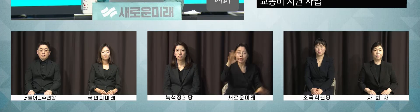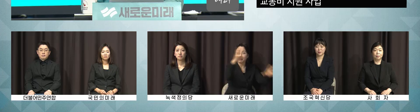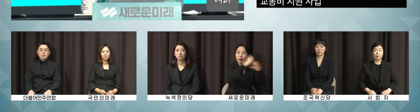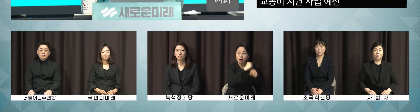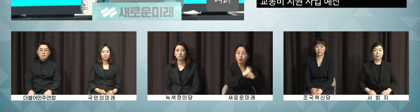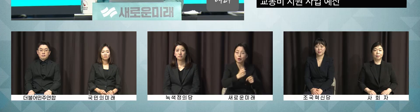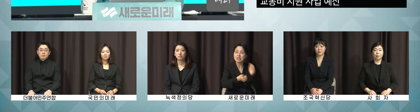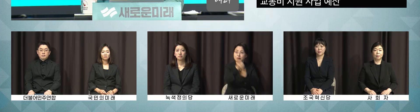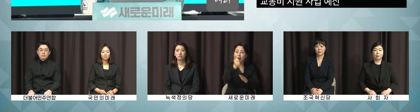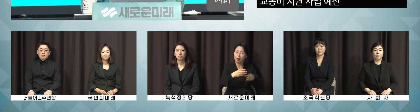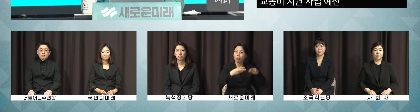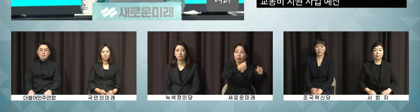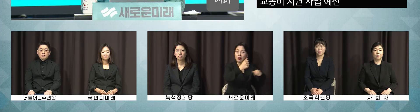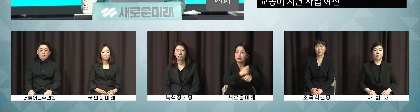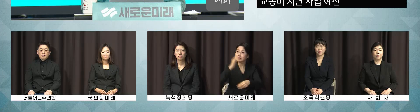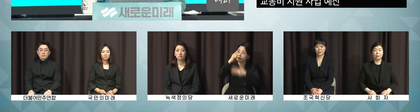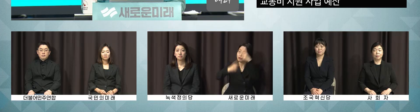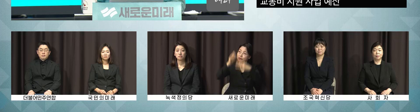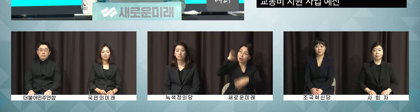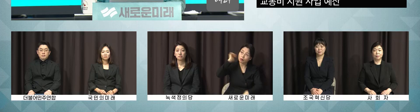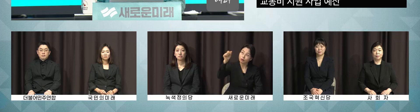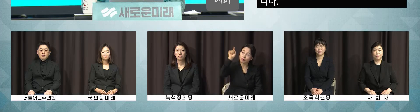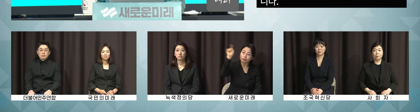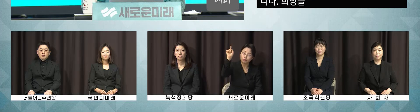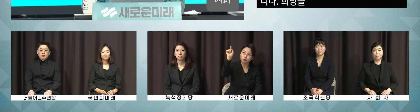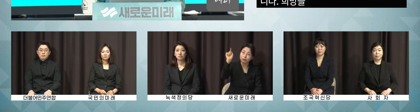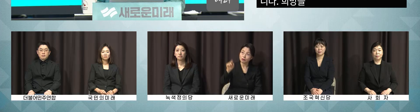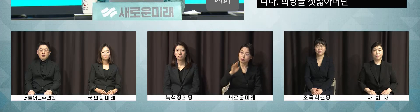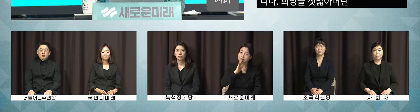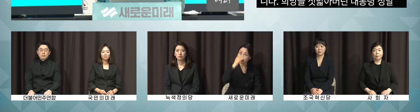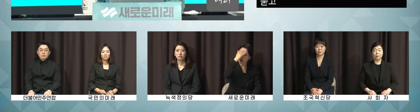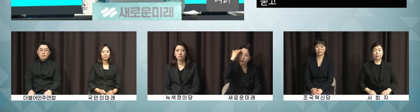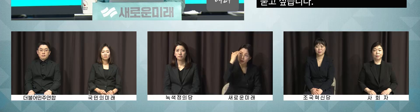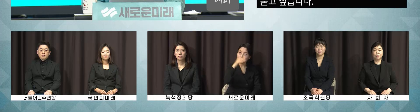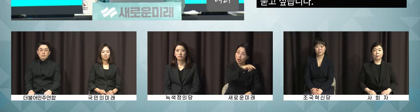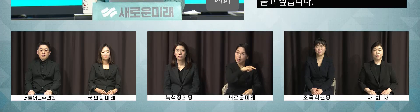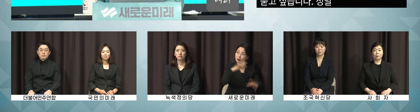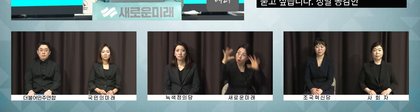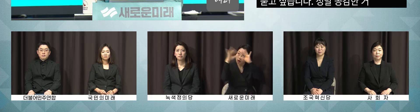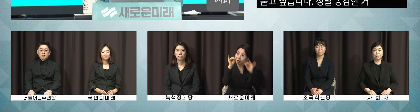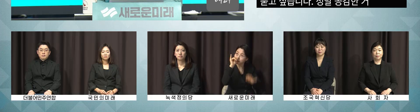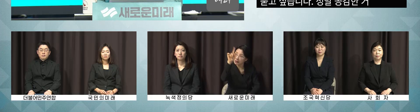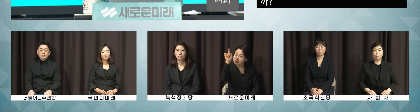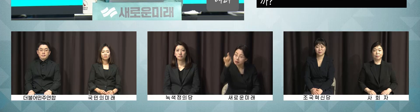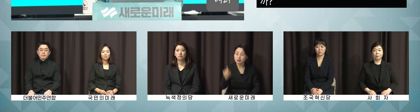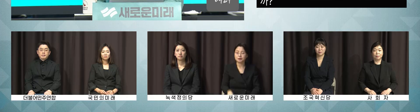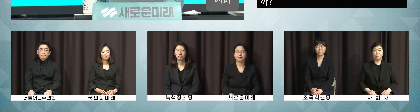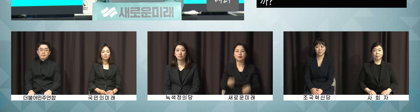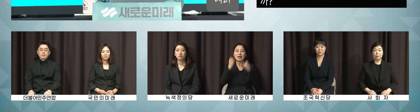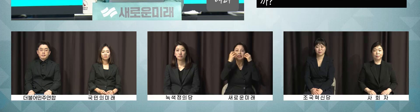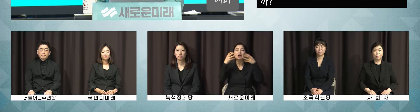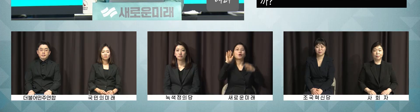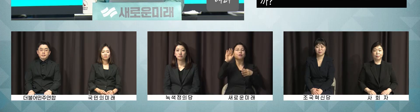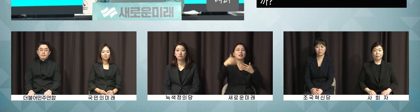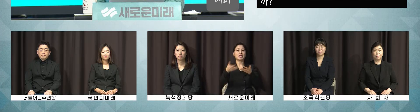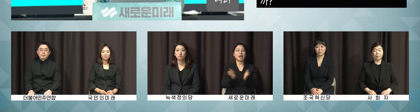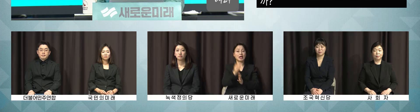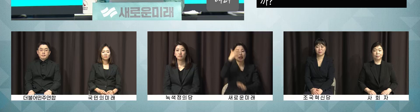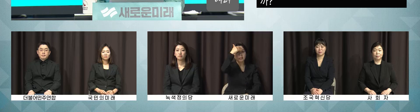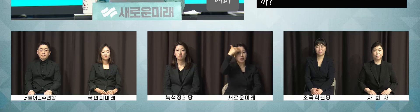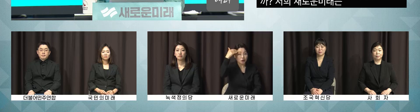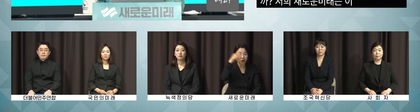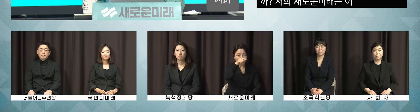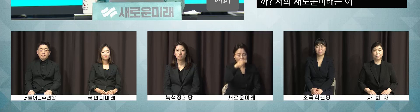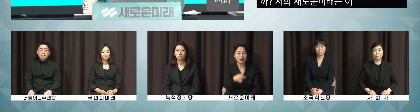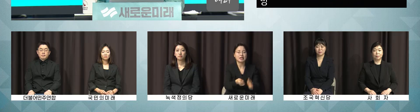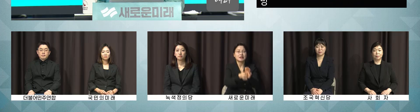희망을 짓밟아버린 대통령 정말 묻고 싶습니다. 정말 공감한 거 맞습니까? 저희 새로운 미래는 이 청년들의 희망 사다리를